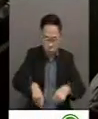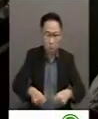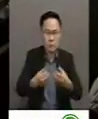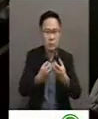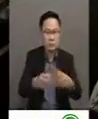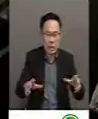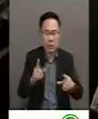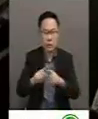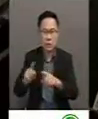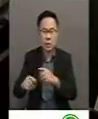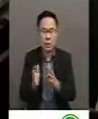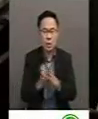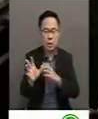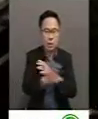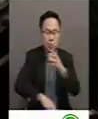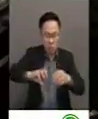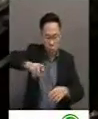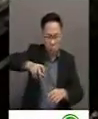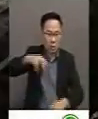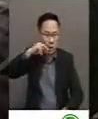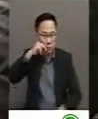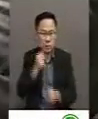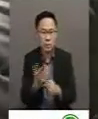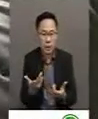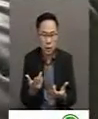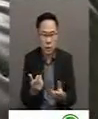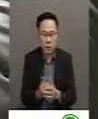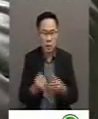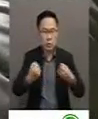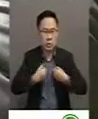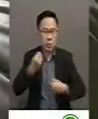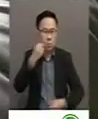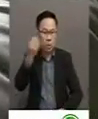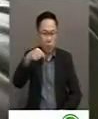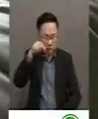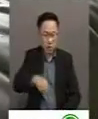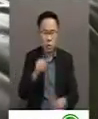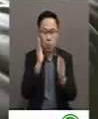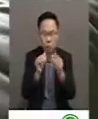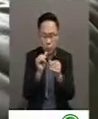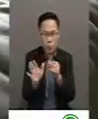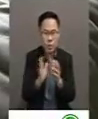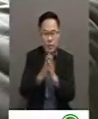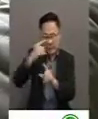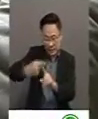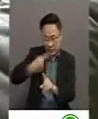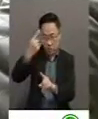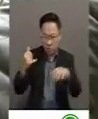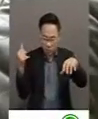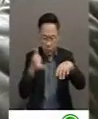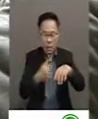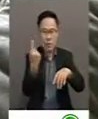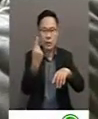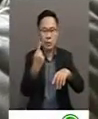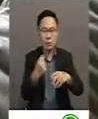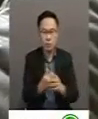ค่ะขโมยงัดแงะเอาก๊อกน้ำไปขายด้วยนะคะเจ้าของบ้านบอกว่าปกตินี้ไม่ค่อยได้อยู่บ้านหลังนี้ค่ะเดือนนึงจะกลับเข้ามาดูแ